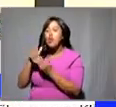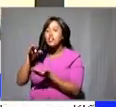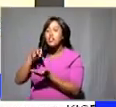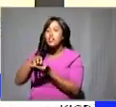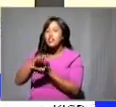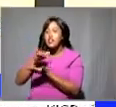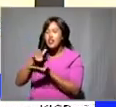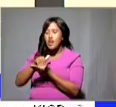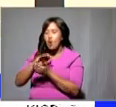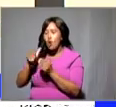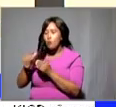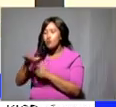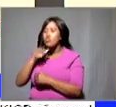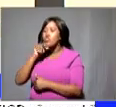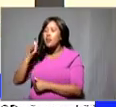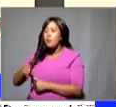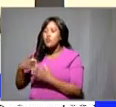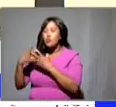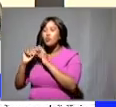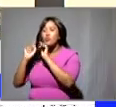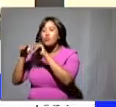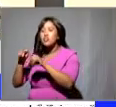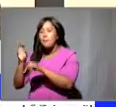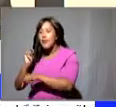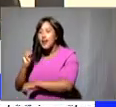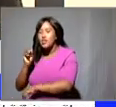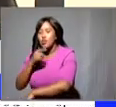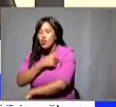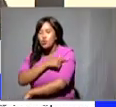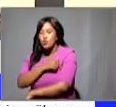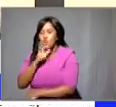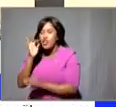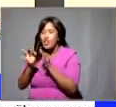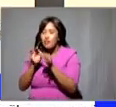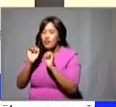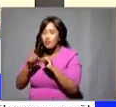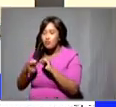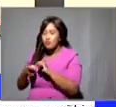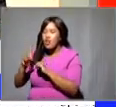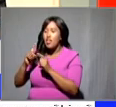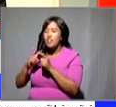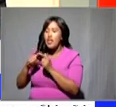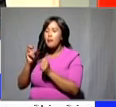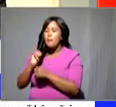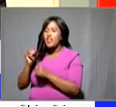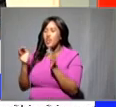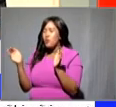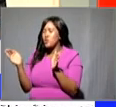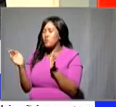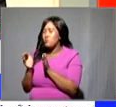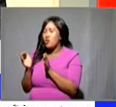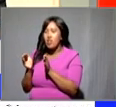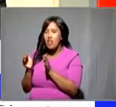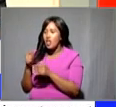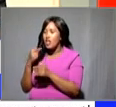nigetha toginya ati andu marehwo ki bagathi in the event ati no ciongerereke ri bagathi ukorwo inini muno mwanyita riu nikyo